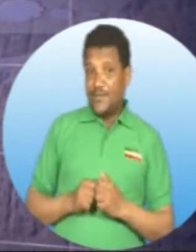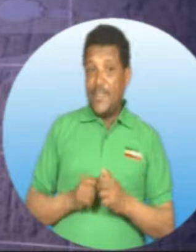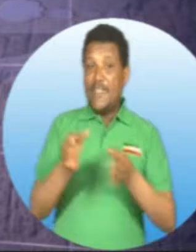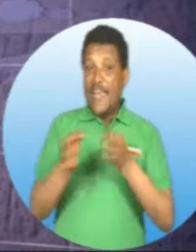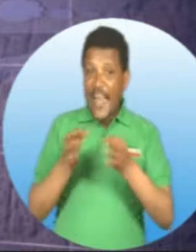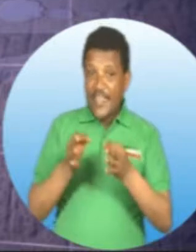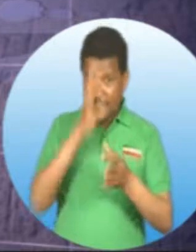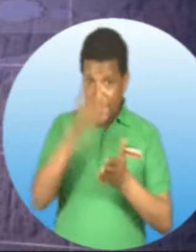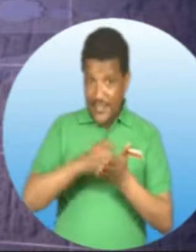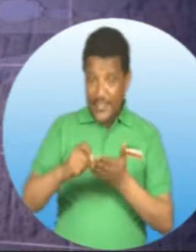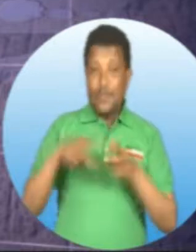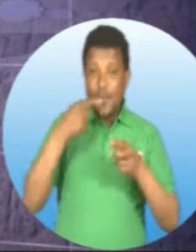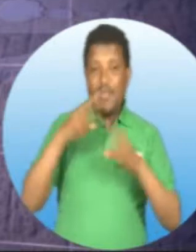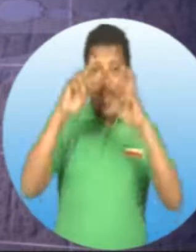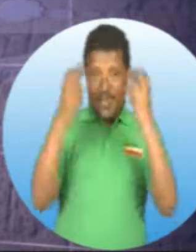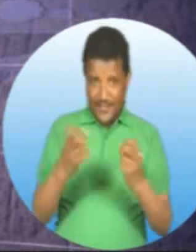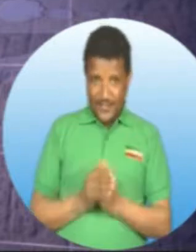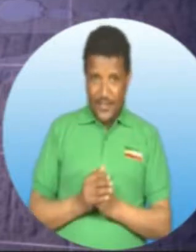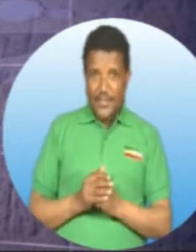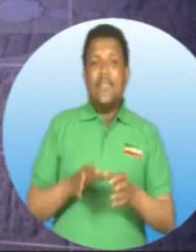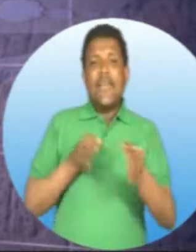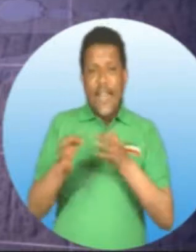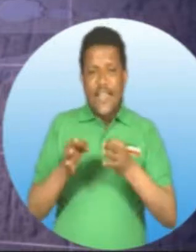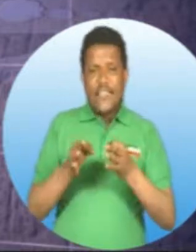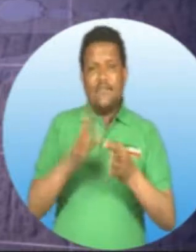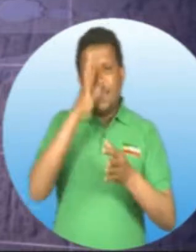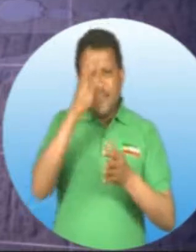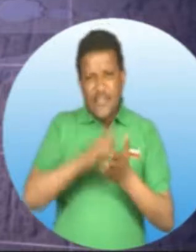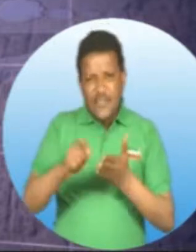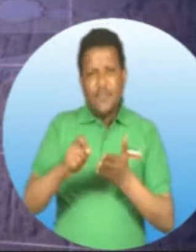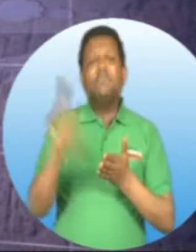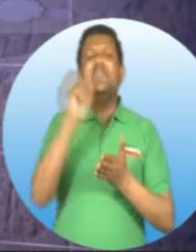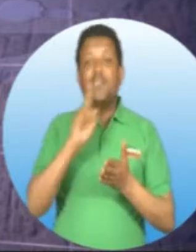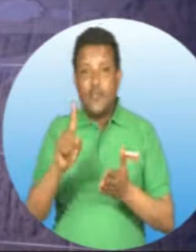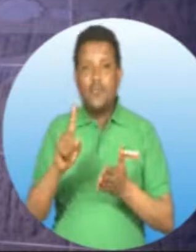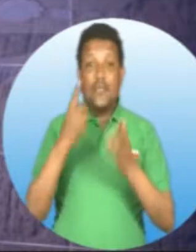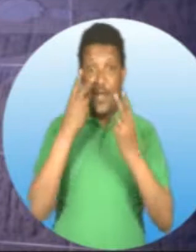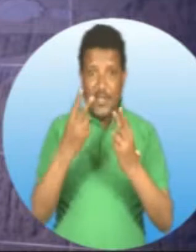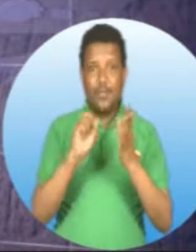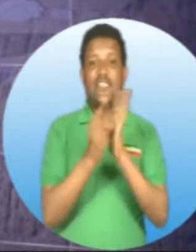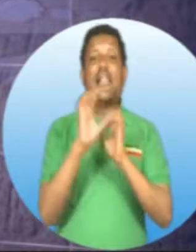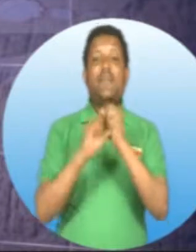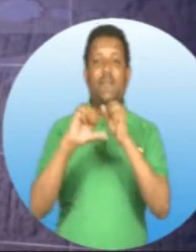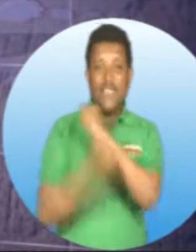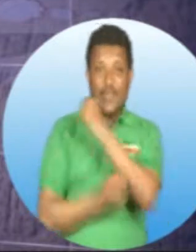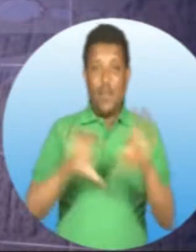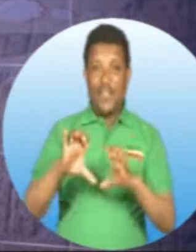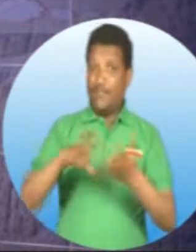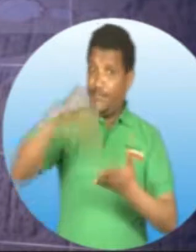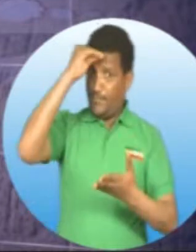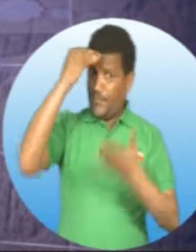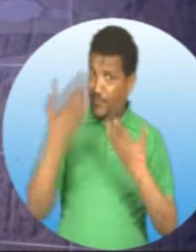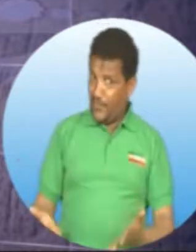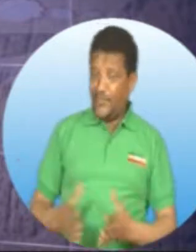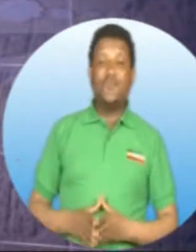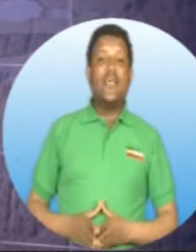ጊዜ ተራኪ ድርሰት በሚል ርዕስ የተራኪ ድርሰት ምንነትን በተመለከተ ምሳሌዎችን መሰረት በማድረግ